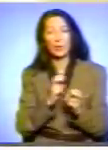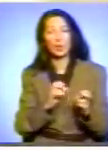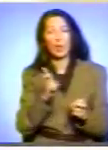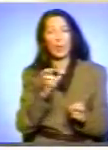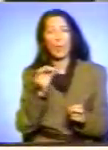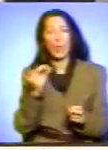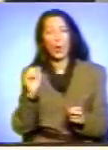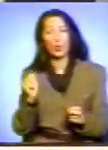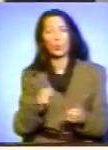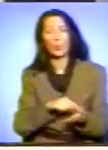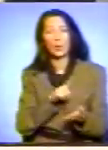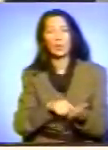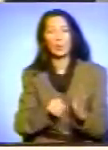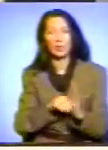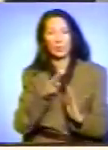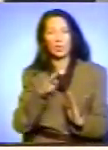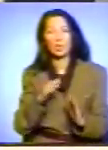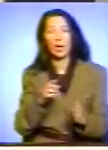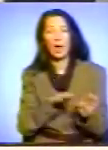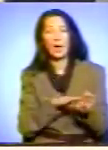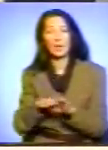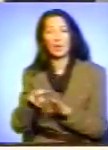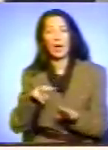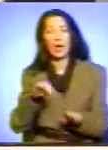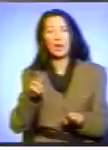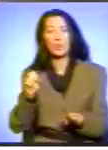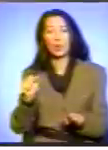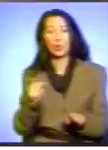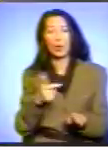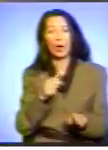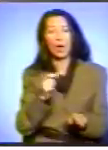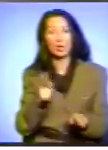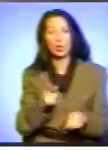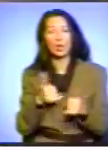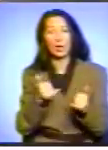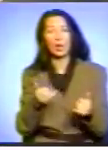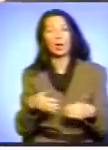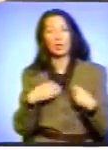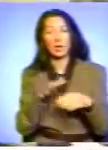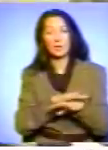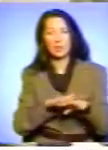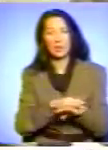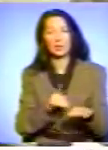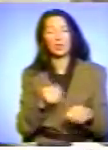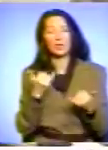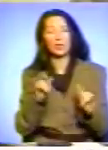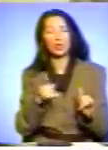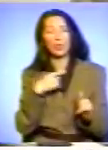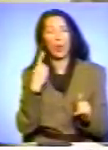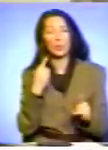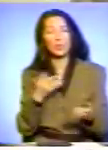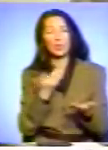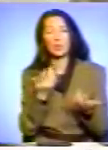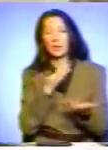підвищення рівня ліміту газу, що відпускається для обігріву житла населення України. Хоча у міністерстві дивуються, чому області досі не надали